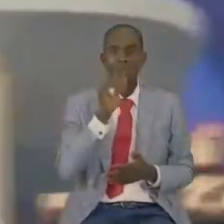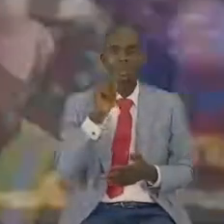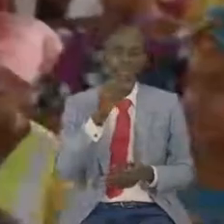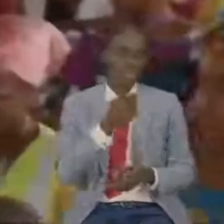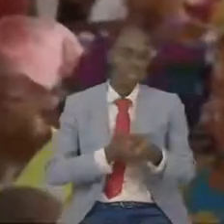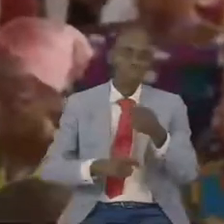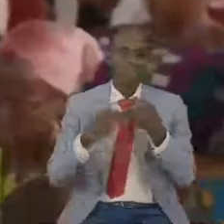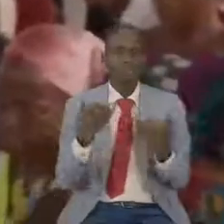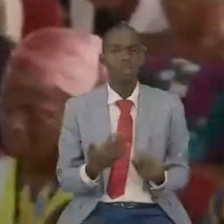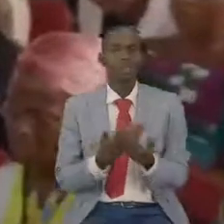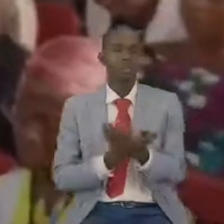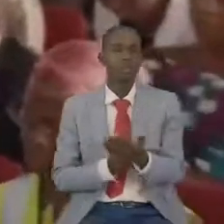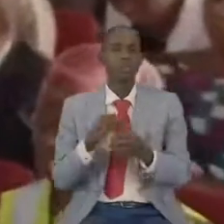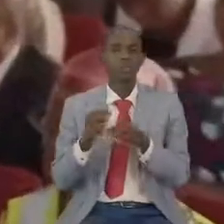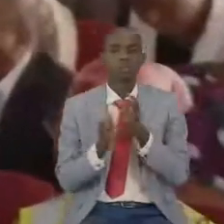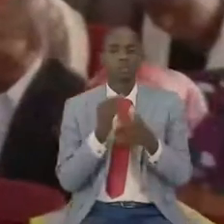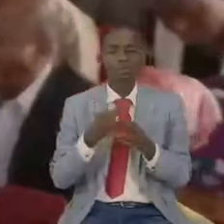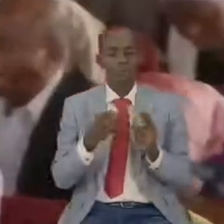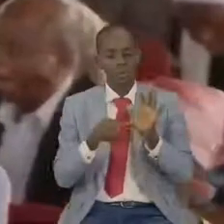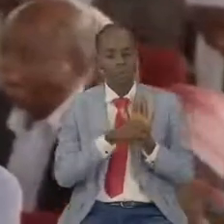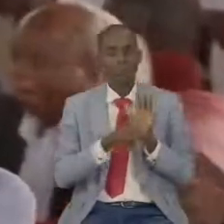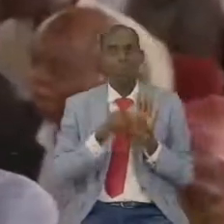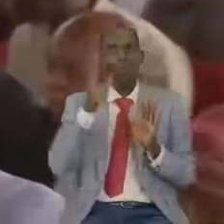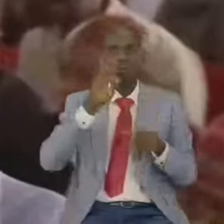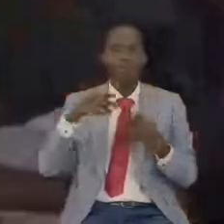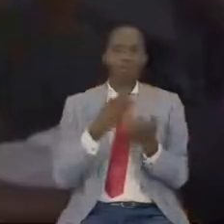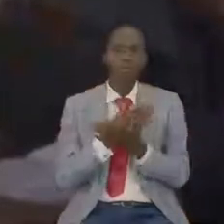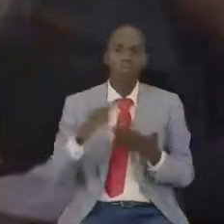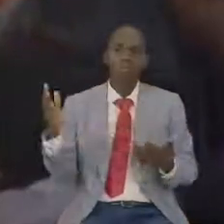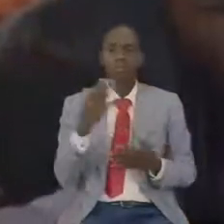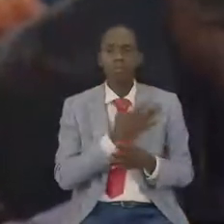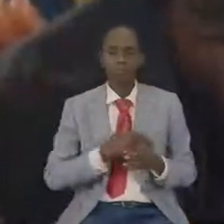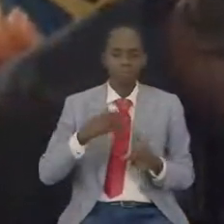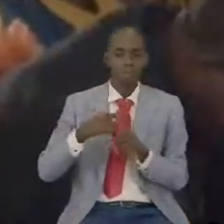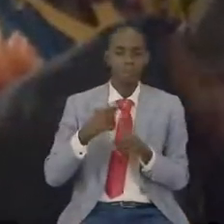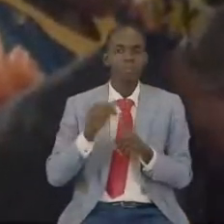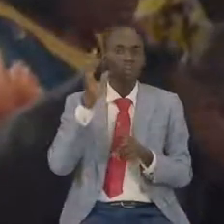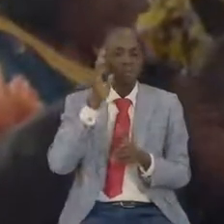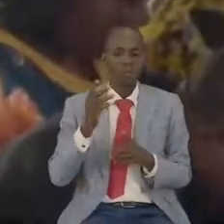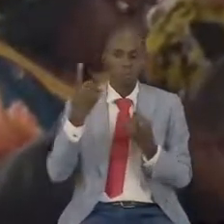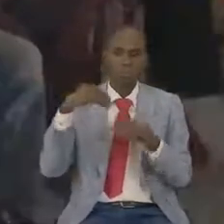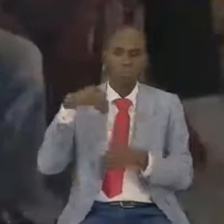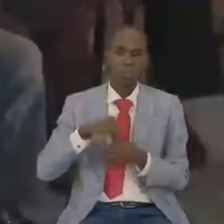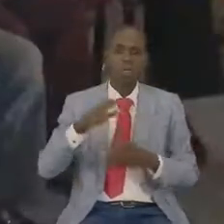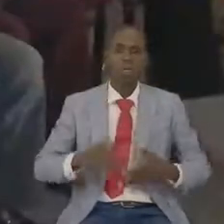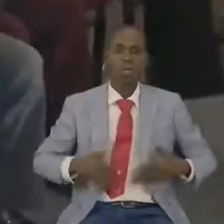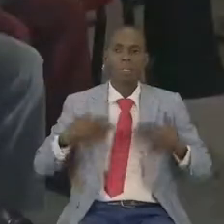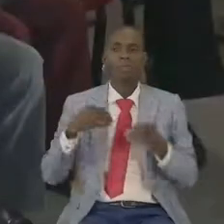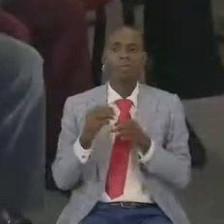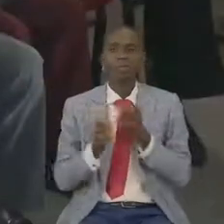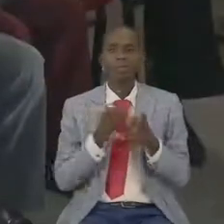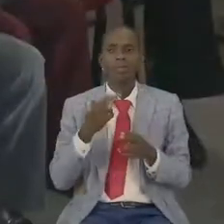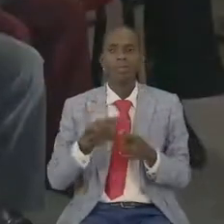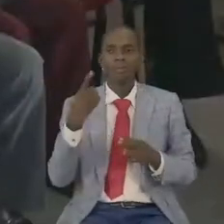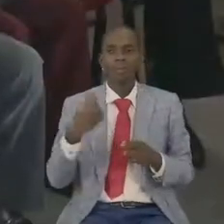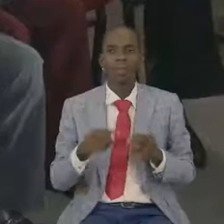matin. Le négatif passera et le positif va s'établir dans ta vie.